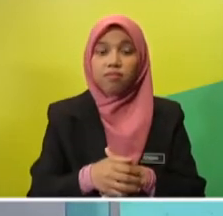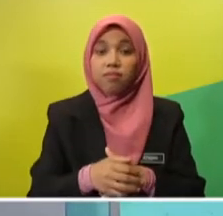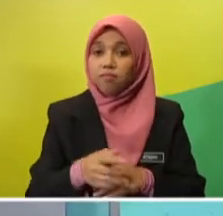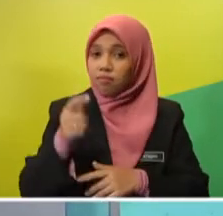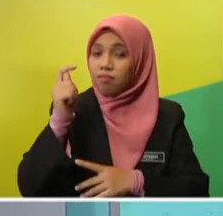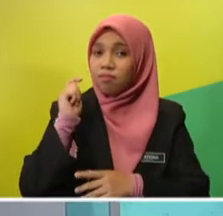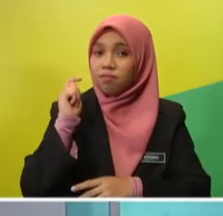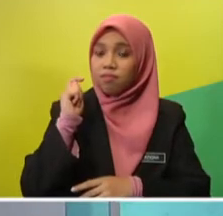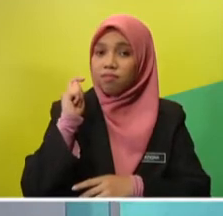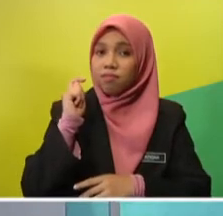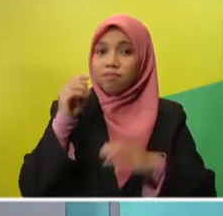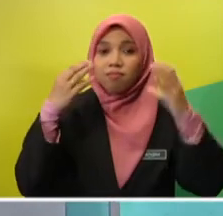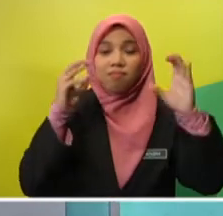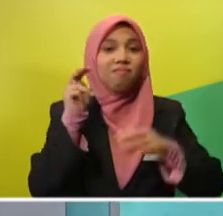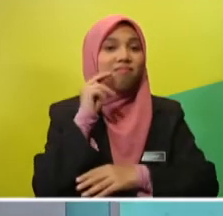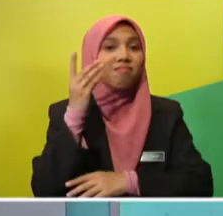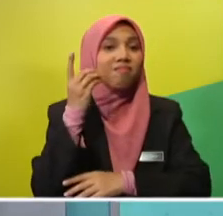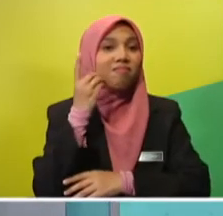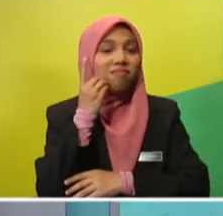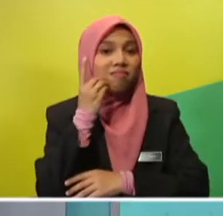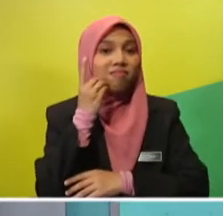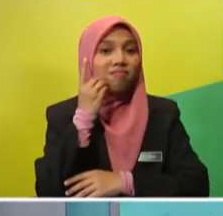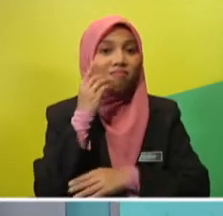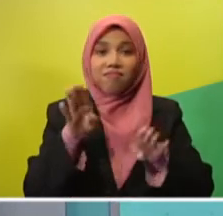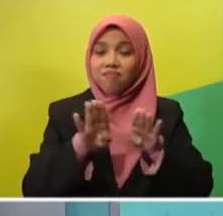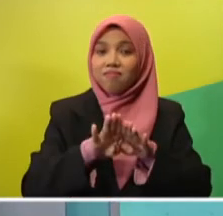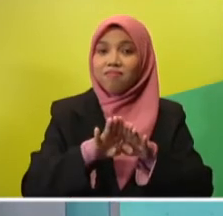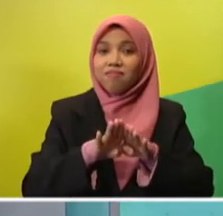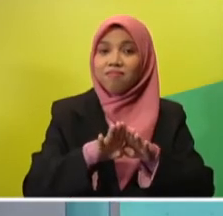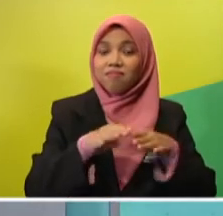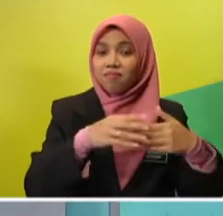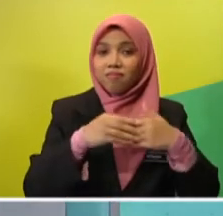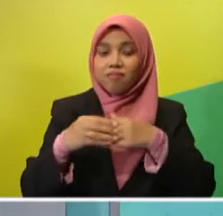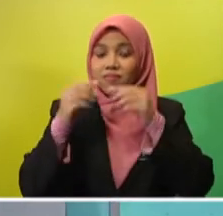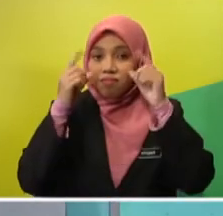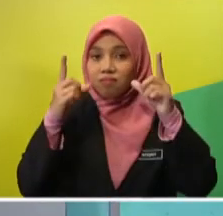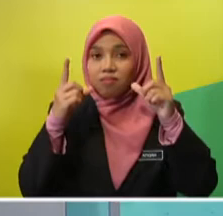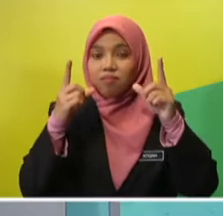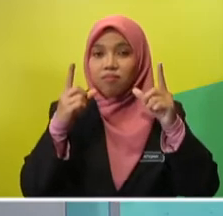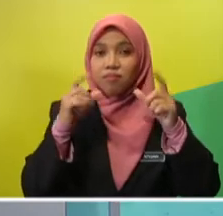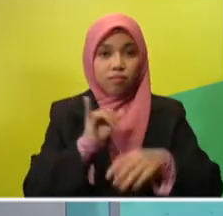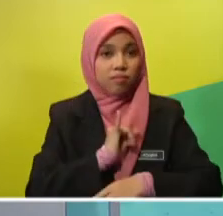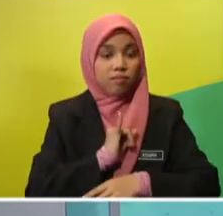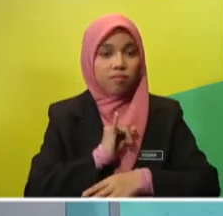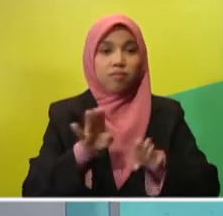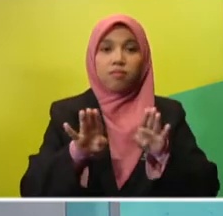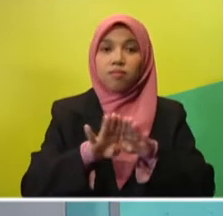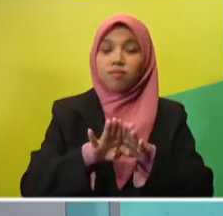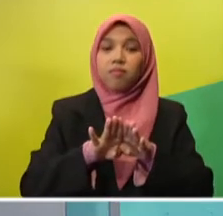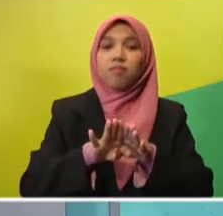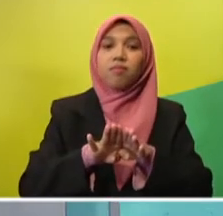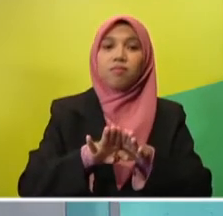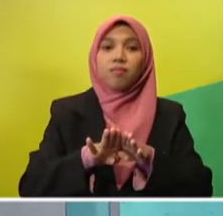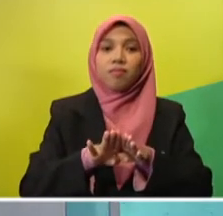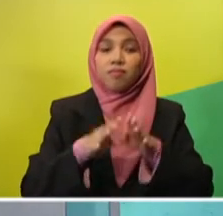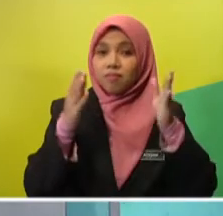Nadia berperanan sebagai pemandu celik dan Cikgu Aini sebagai klien. Sekarang kita tukar